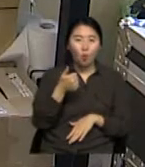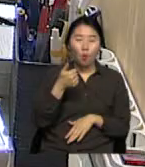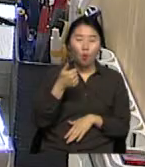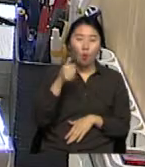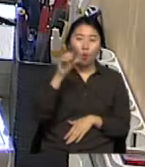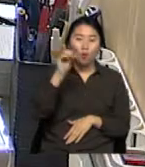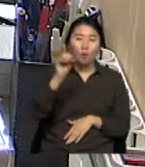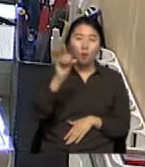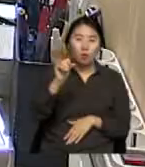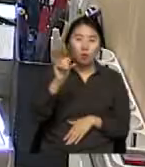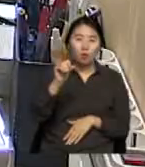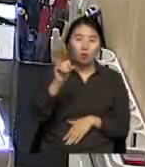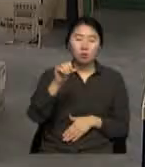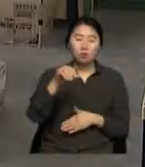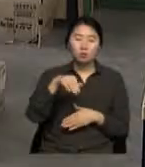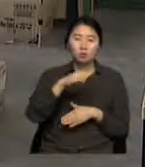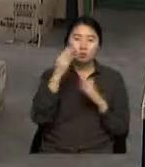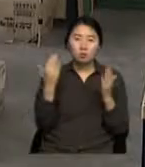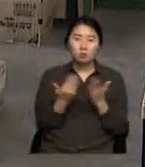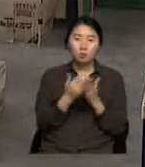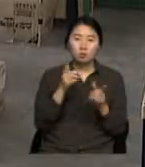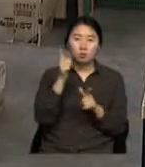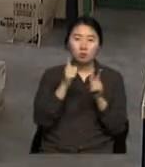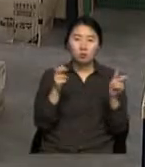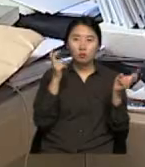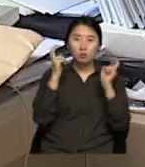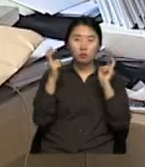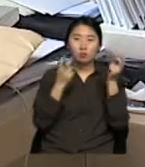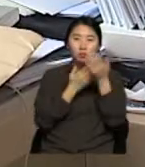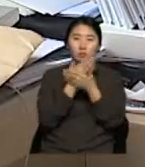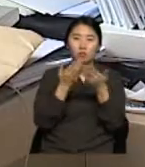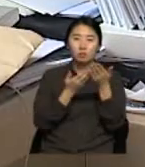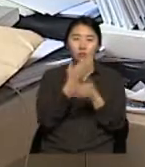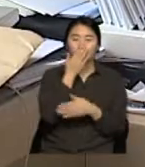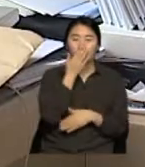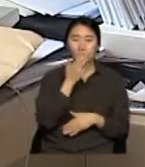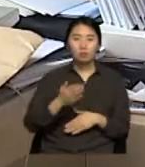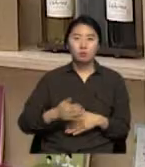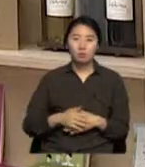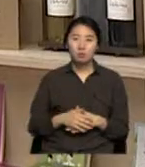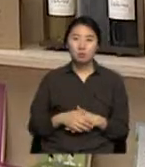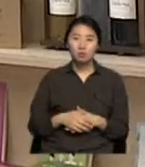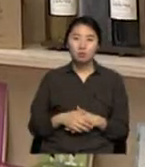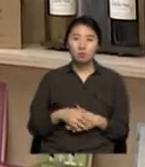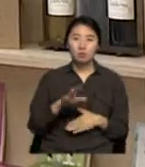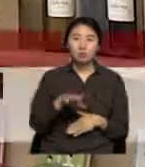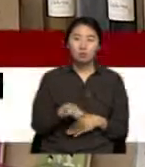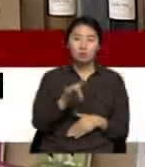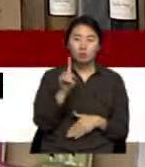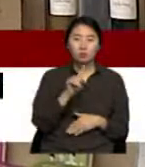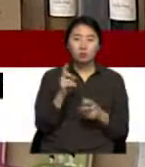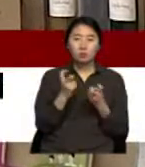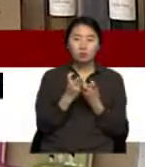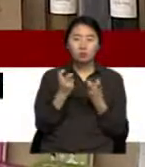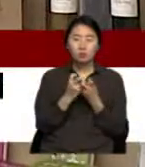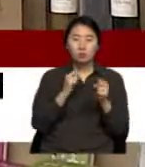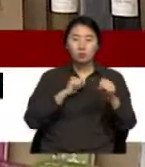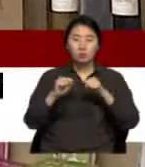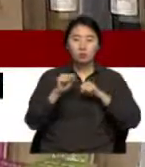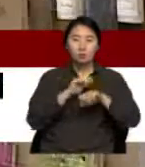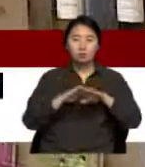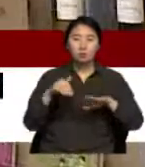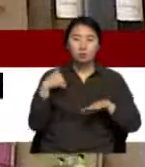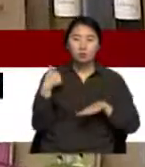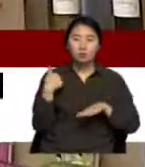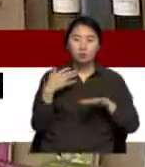남짓하는 저렴한 임대료에 다양한 기업들과의 교류도 가능하게 된 겁니다. 처음에는 어떻게 활동을 해야 될지